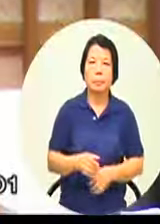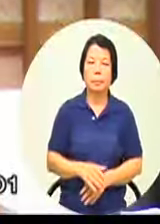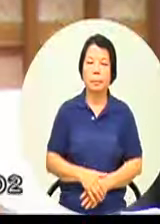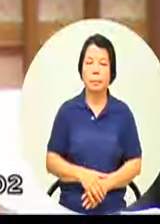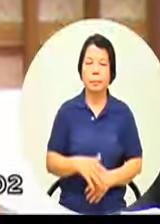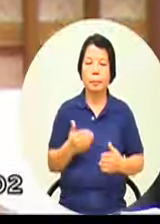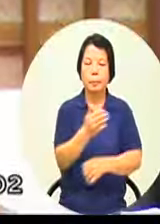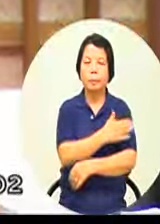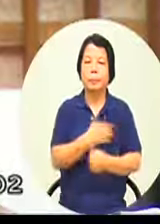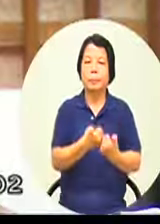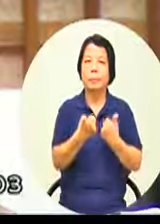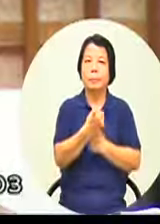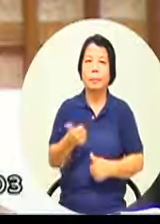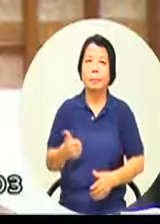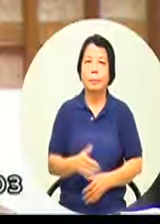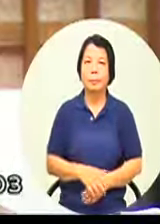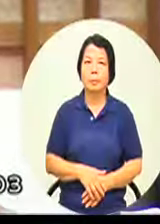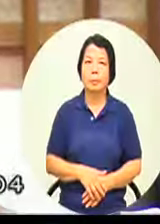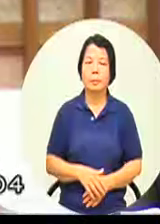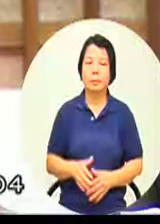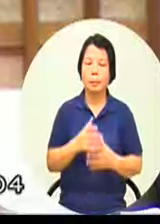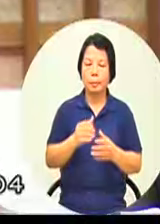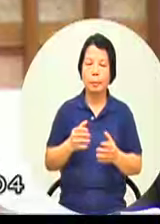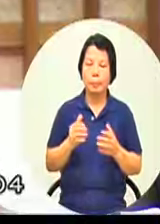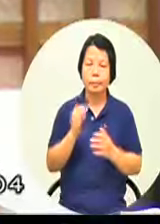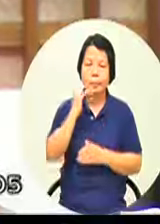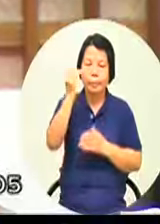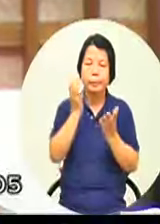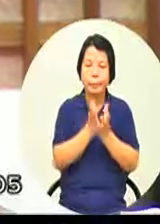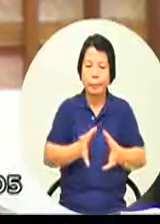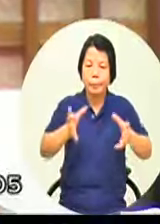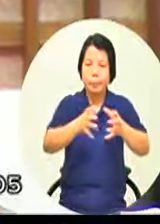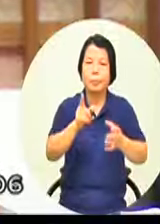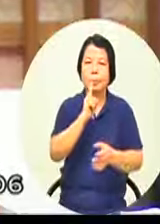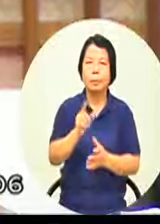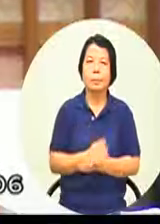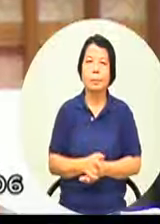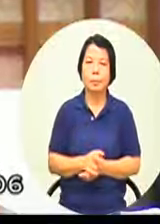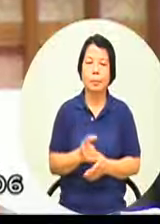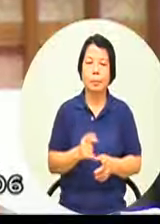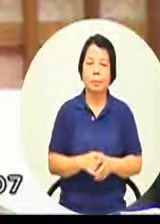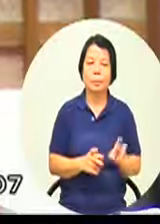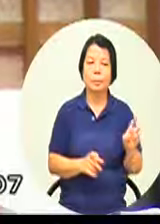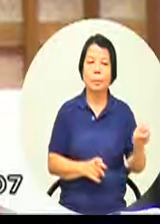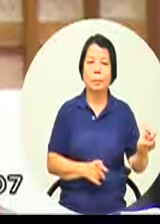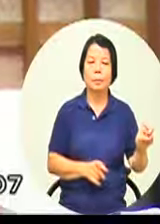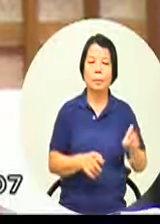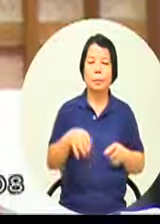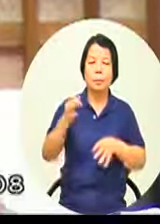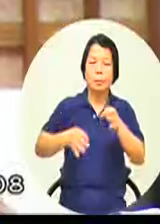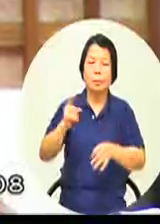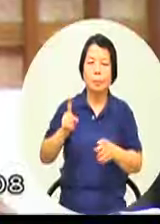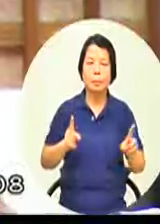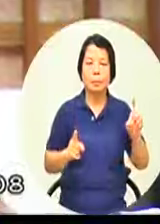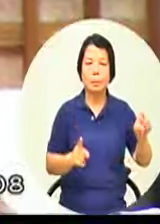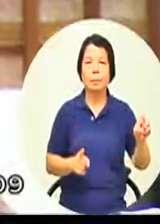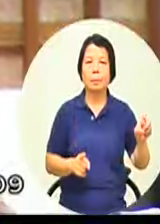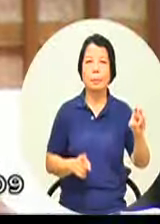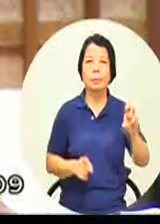雅议员问到，你整个个高丽菜，你居然讲一斤十块到二十块， 不是代表说平常、